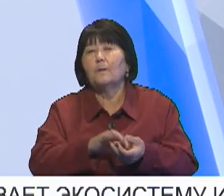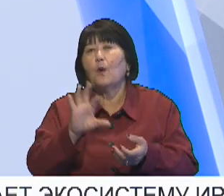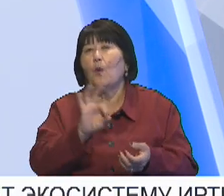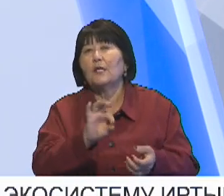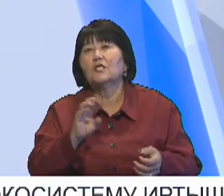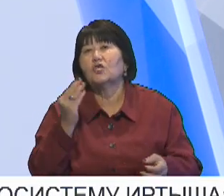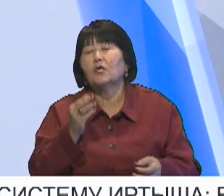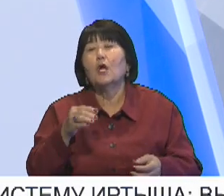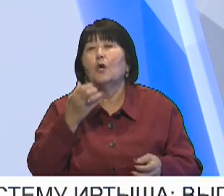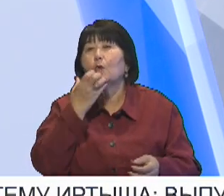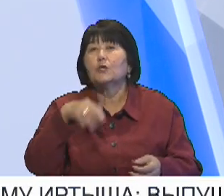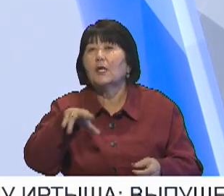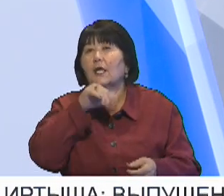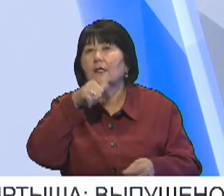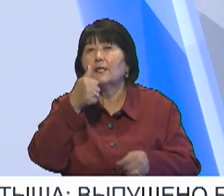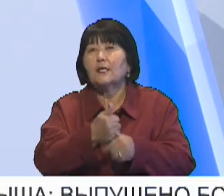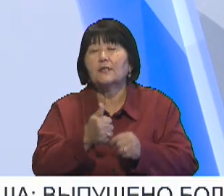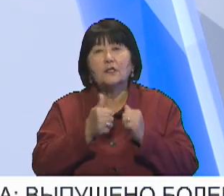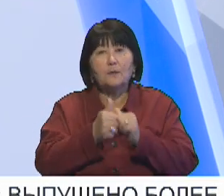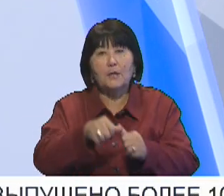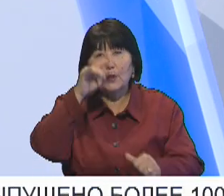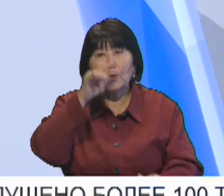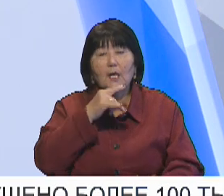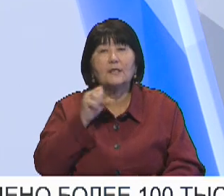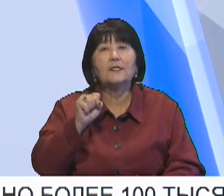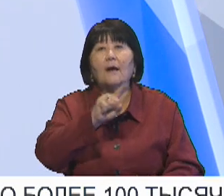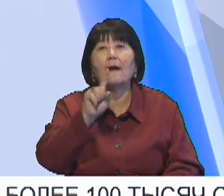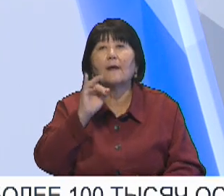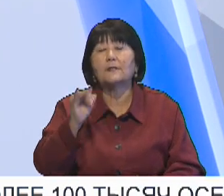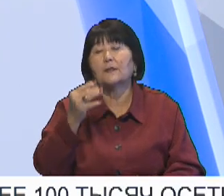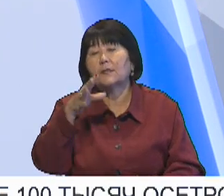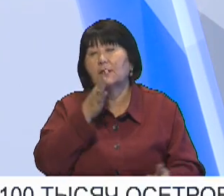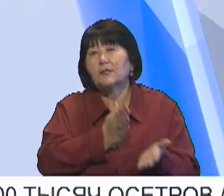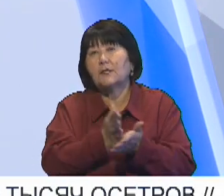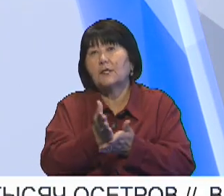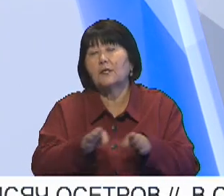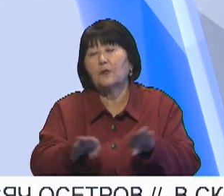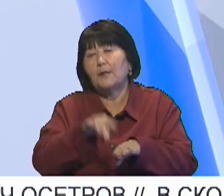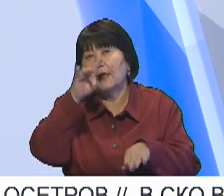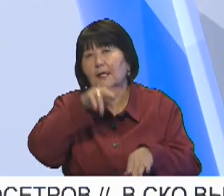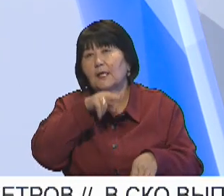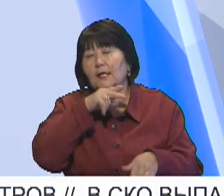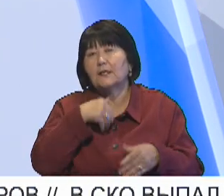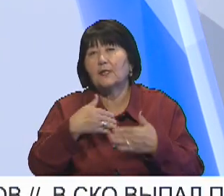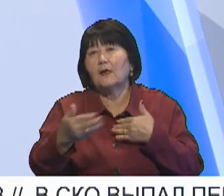шиком Южная Корея один из основных партнёров Казахстана в Азии за 30 лет укреплены казахско-турецкий